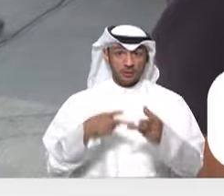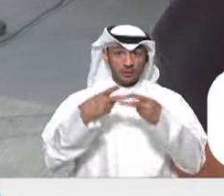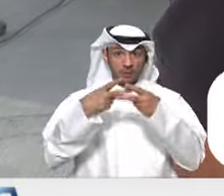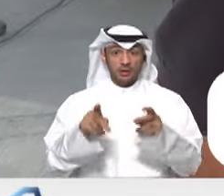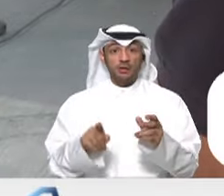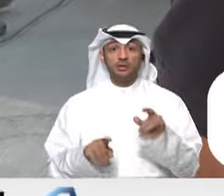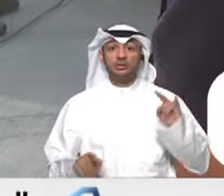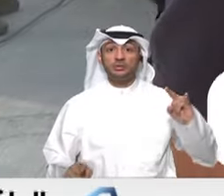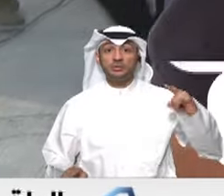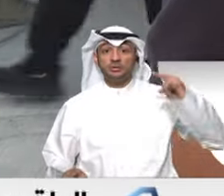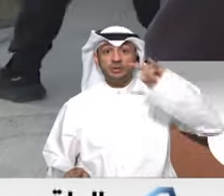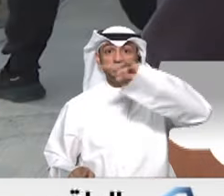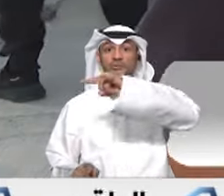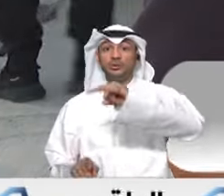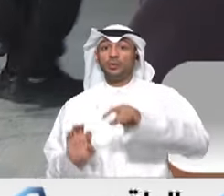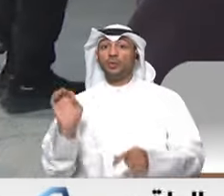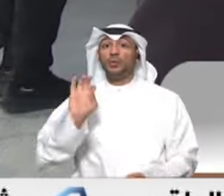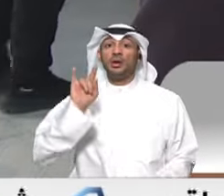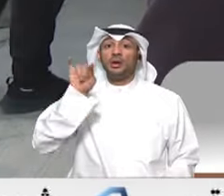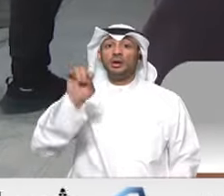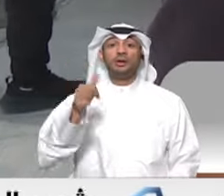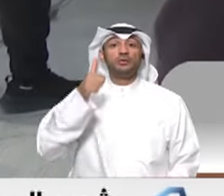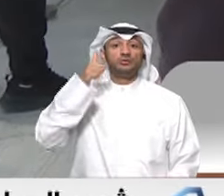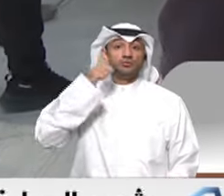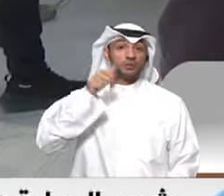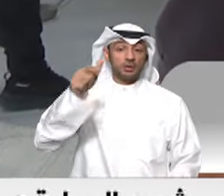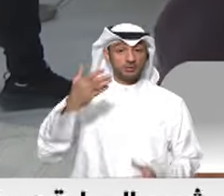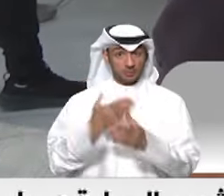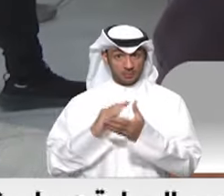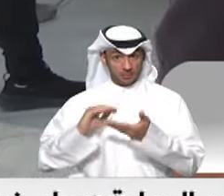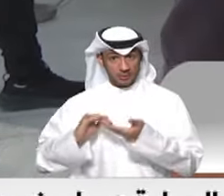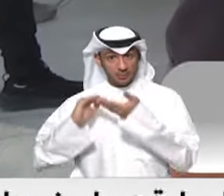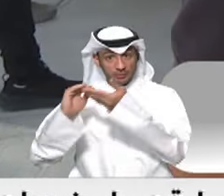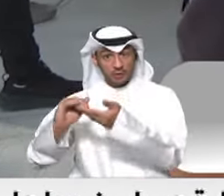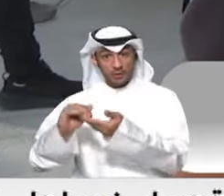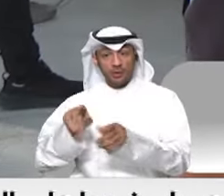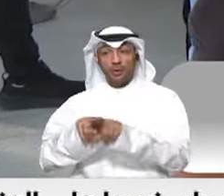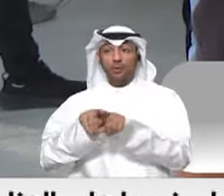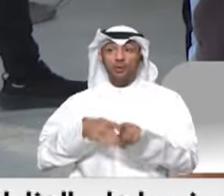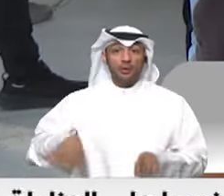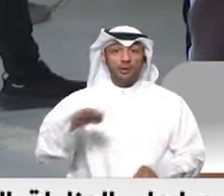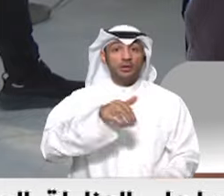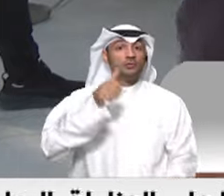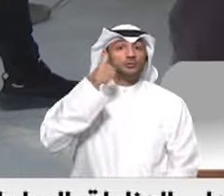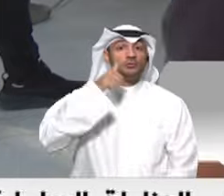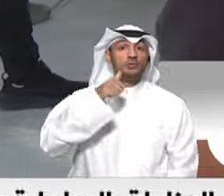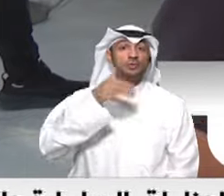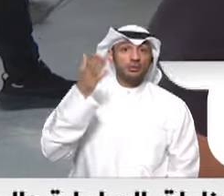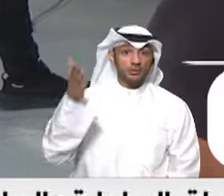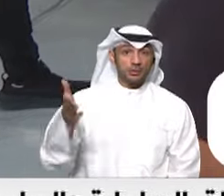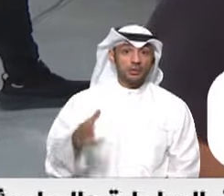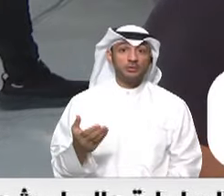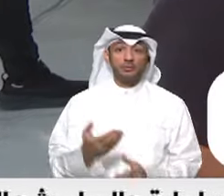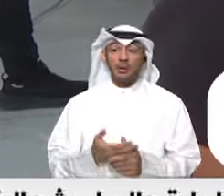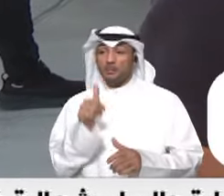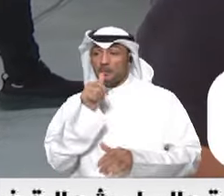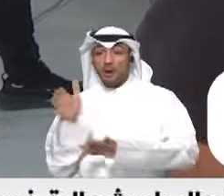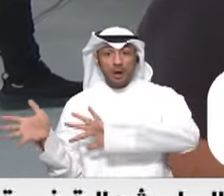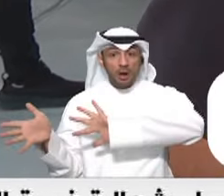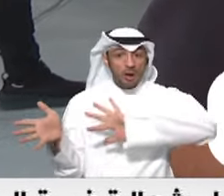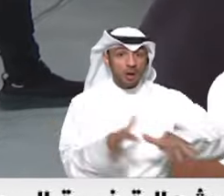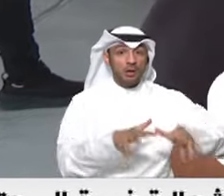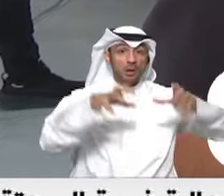الجوي المتوجه إلى السودان، وذلك لمساعدة أشقائنا في السودان من جراء السيول والأمطار